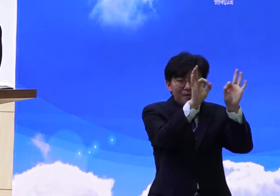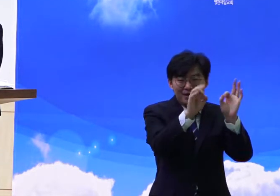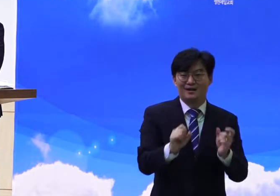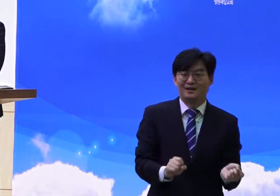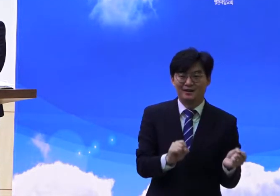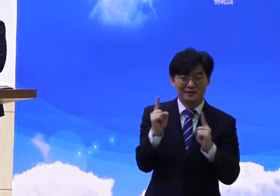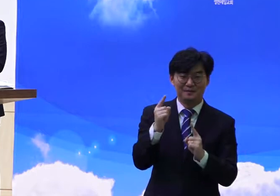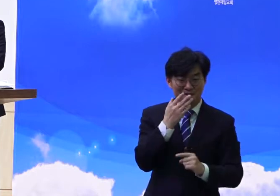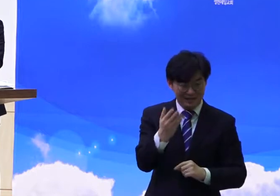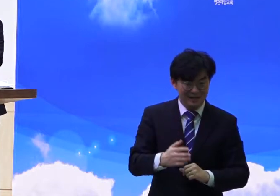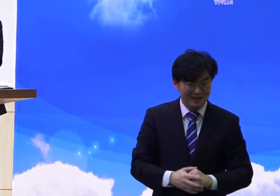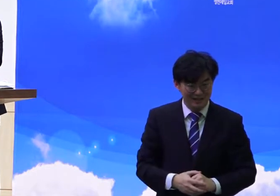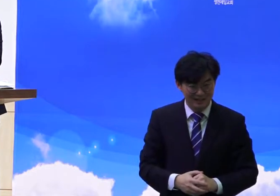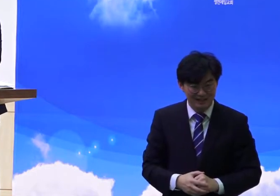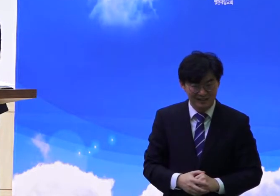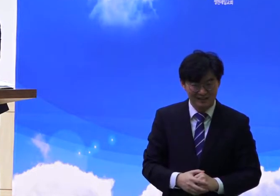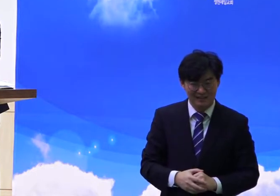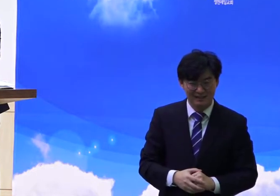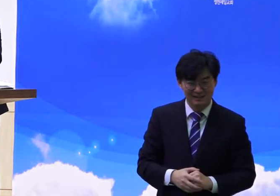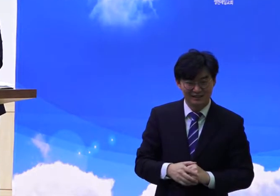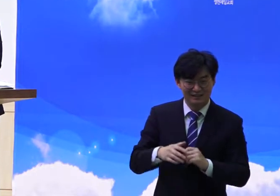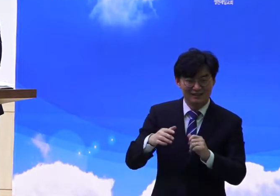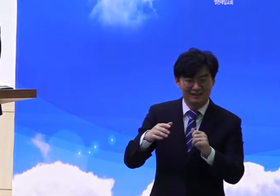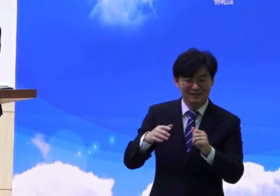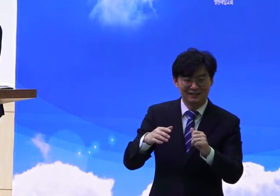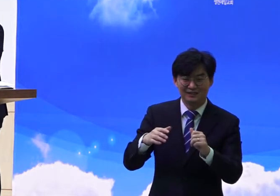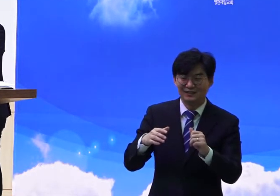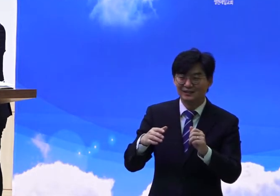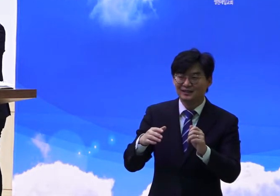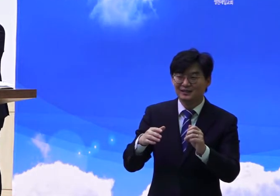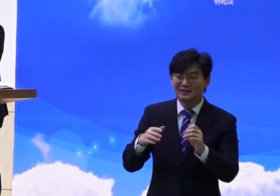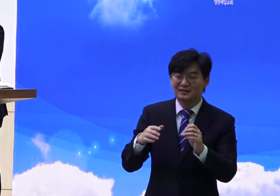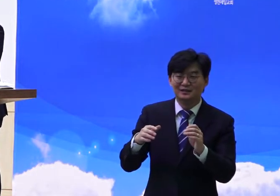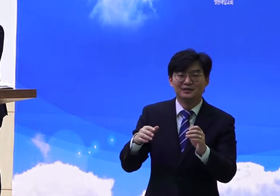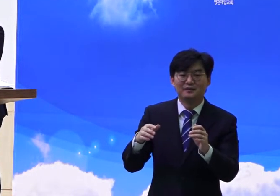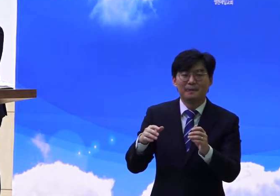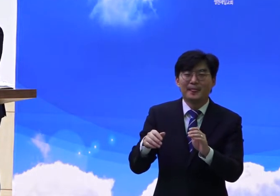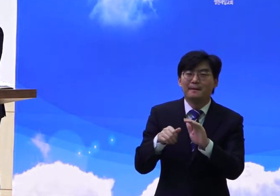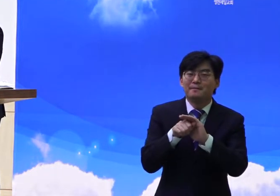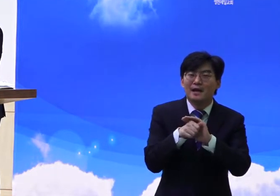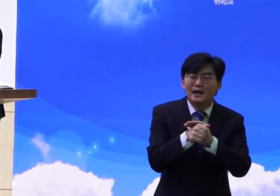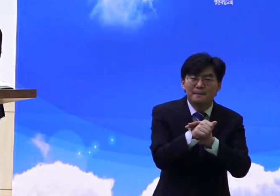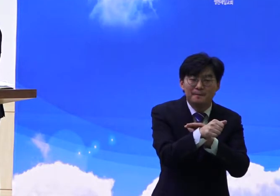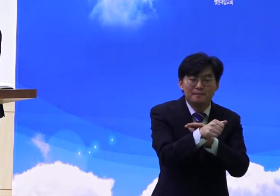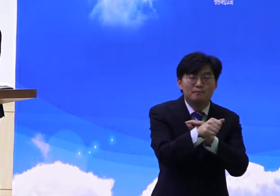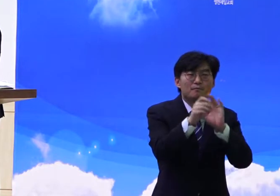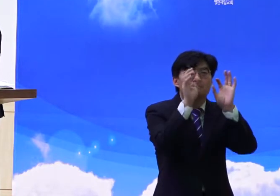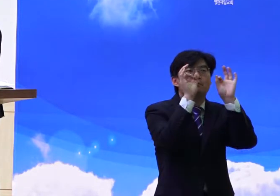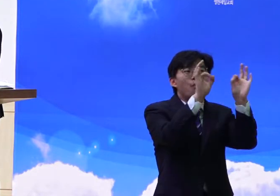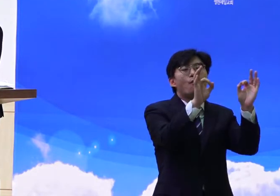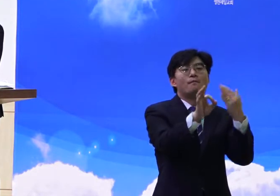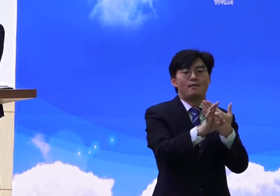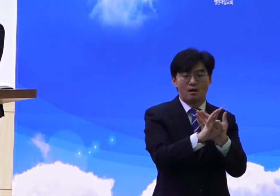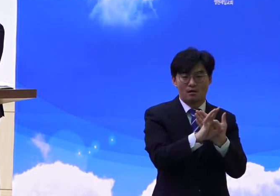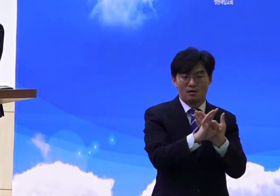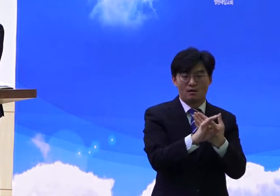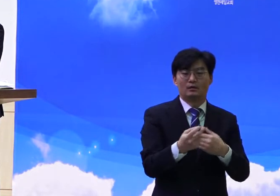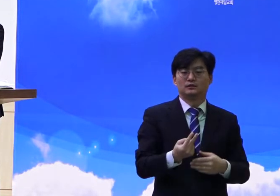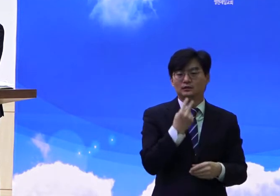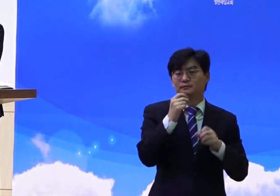아멘이십니까? 그때 거기 계시면 사실 분입니다, 정말. 근데 정말